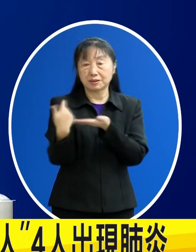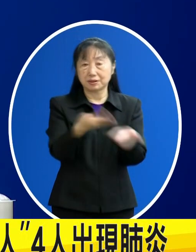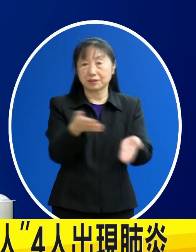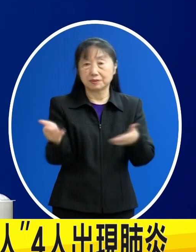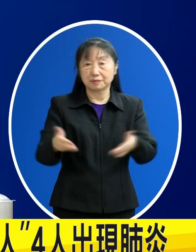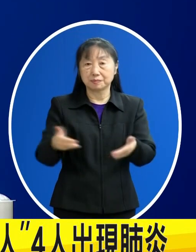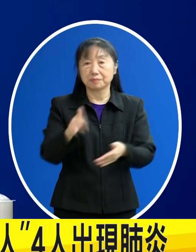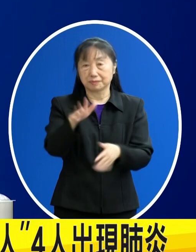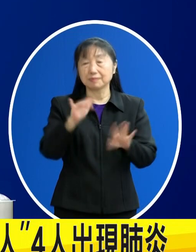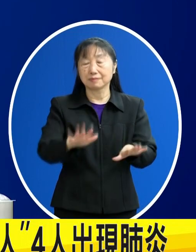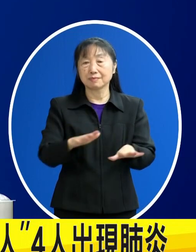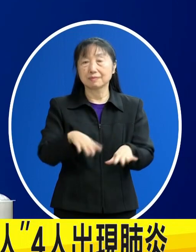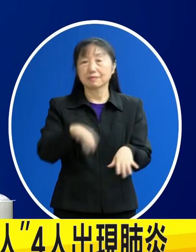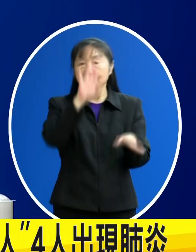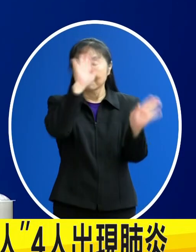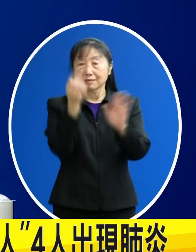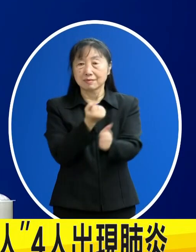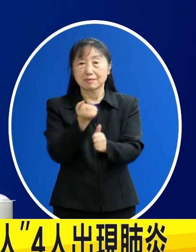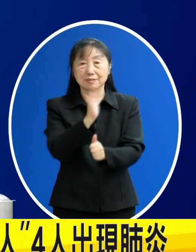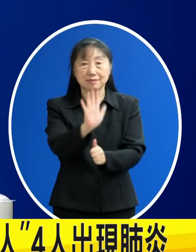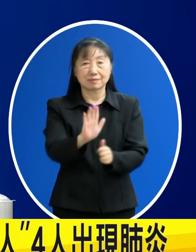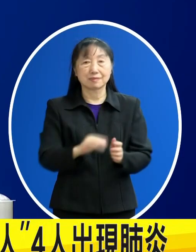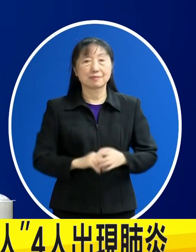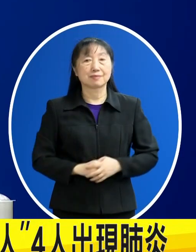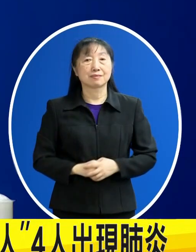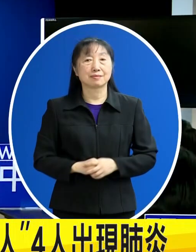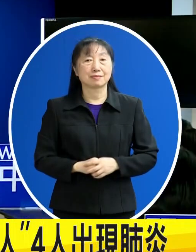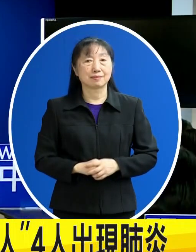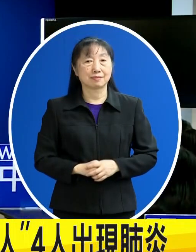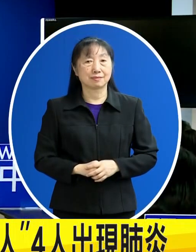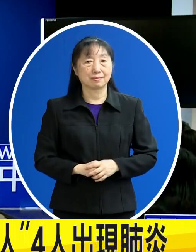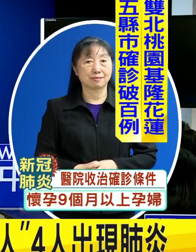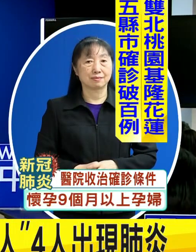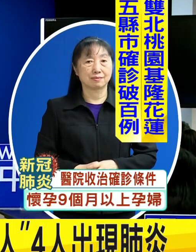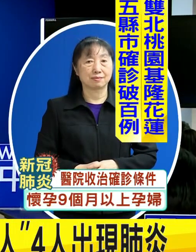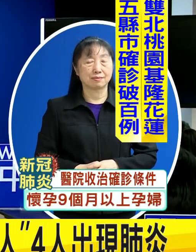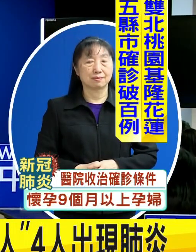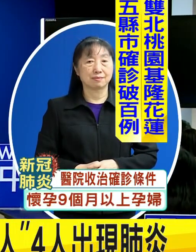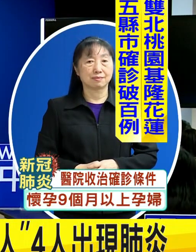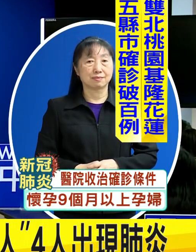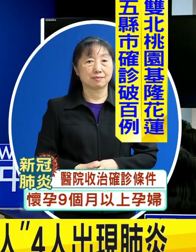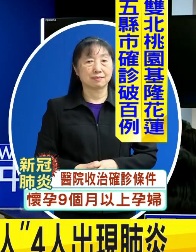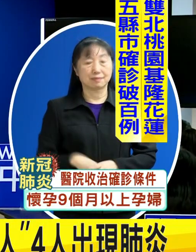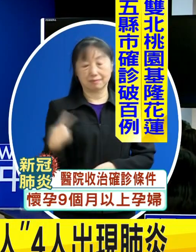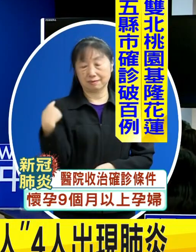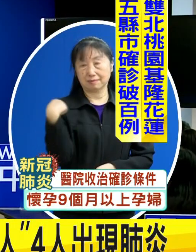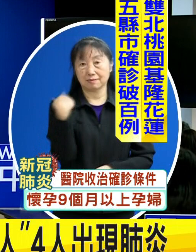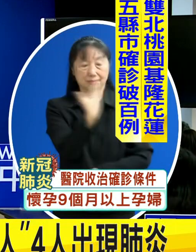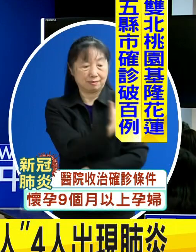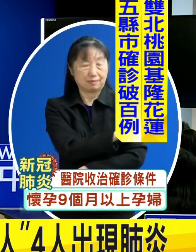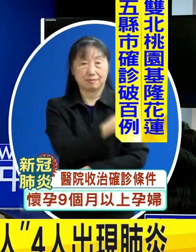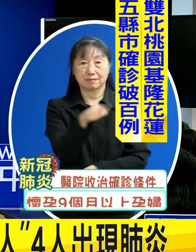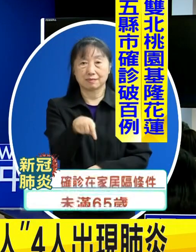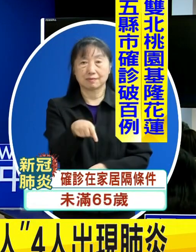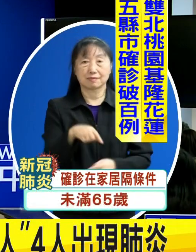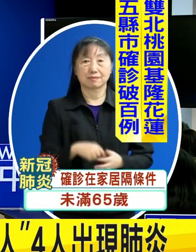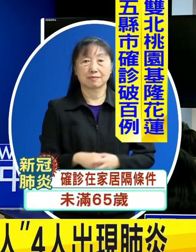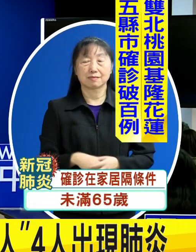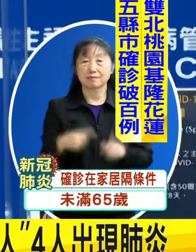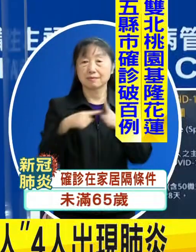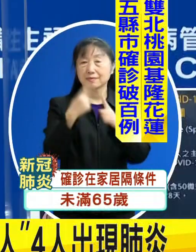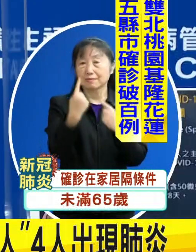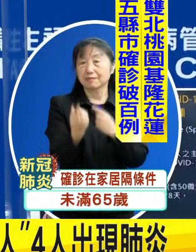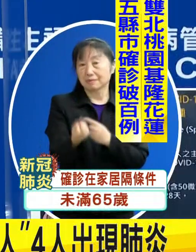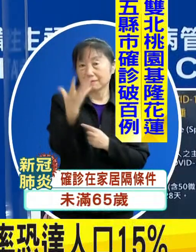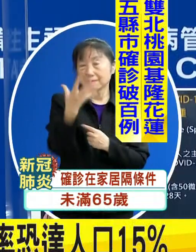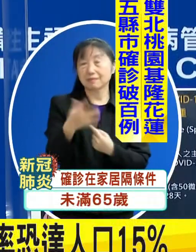么今天呢，在这个指挥中心的记者会上，陈时中也被特别提问到了，有专家就推估说，未来全台染疫的状